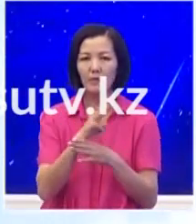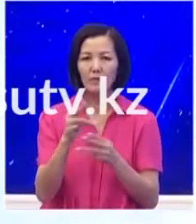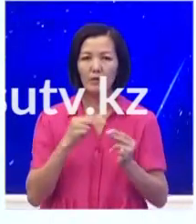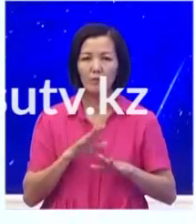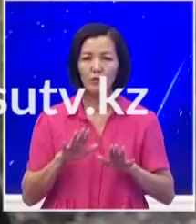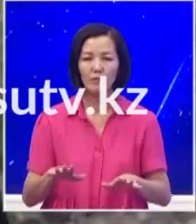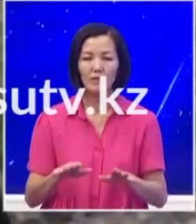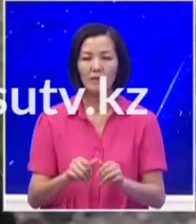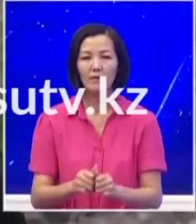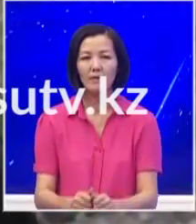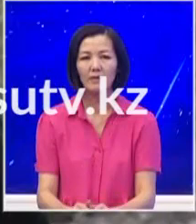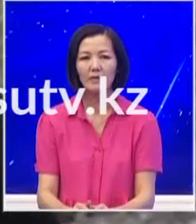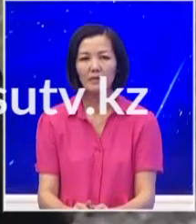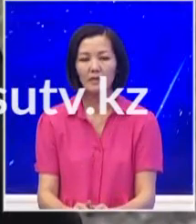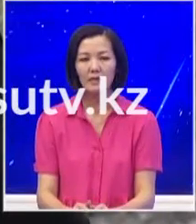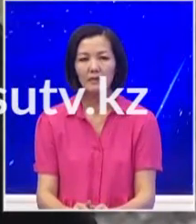рабочими местами.